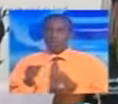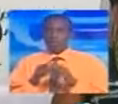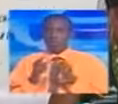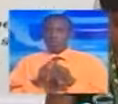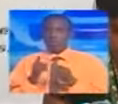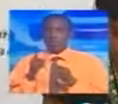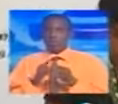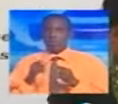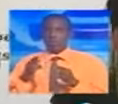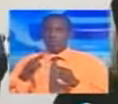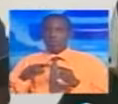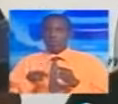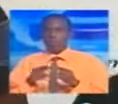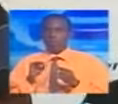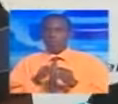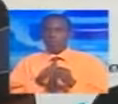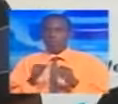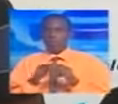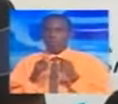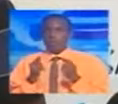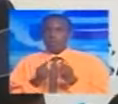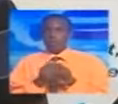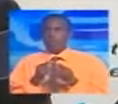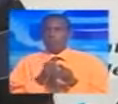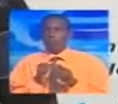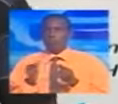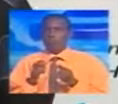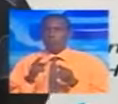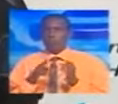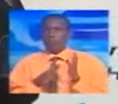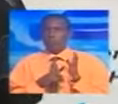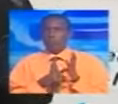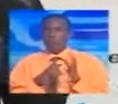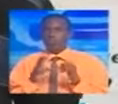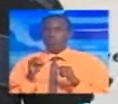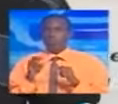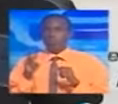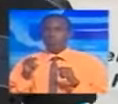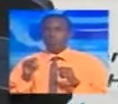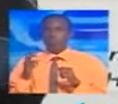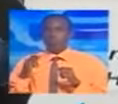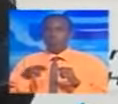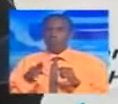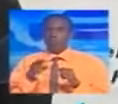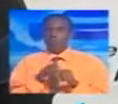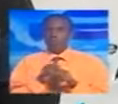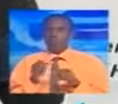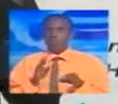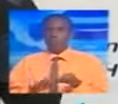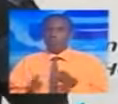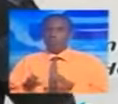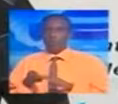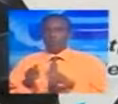Hussein Abdallah Abbas. Cette bibliothèque de 60 mètres carrés est entièrement construite sur fonds propres de